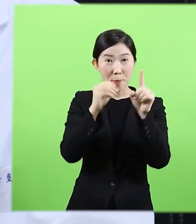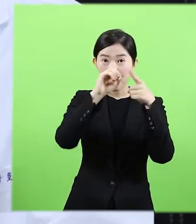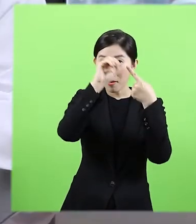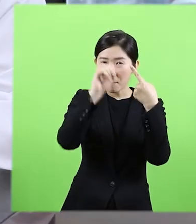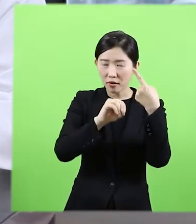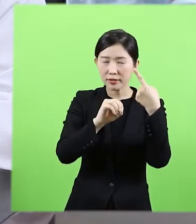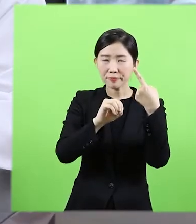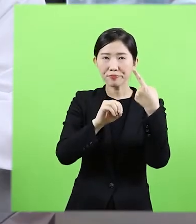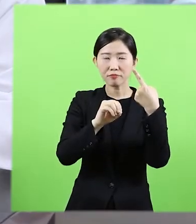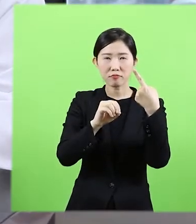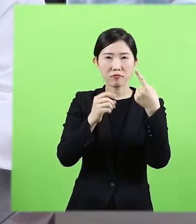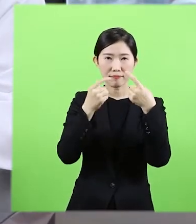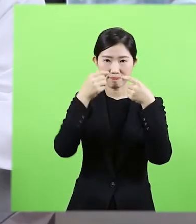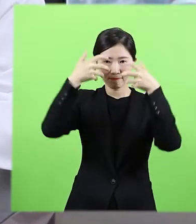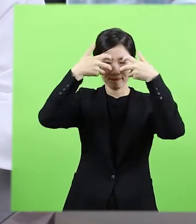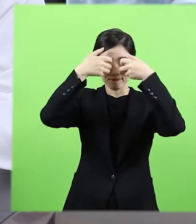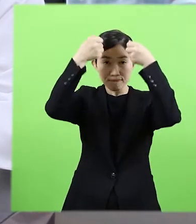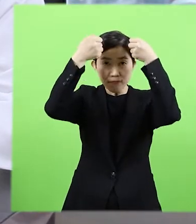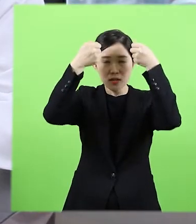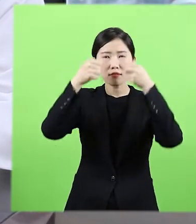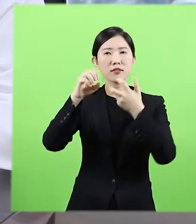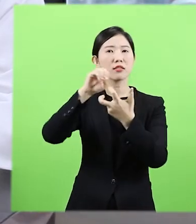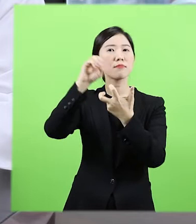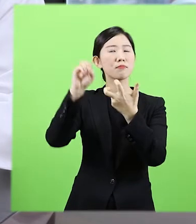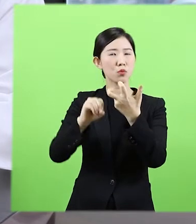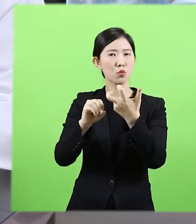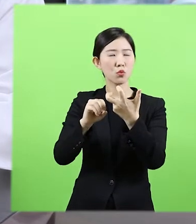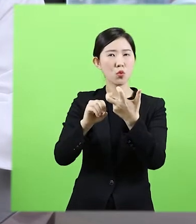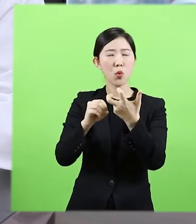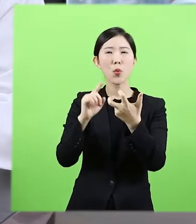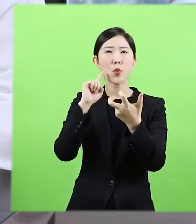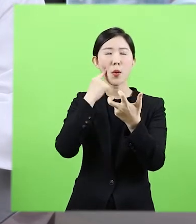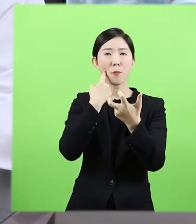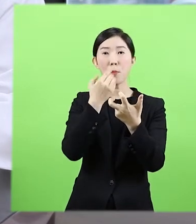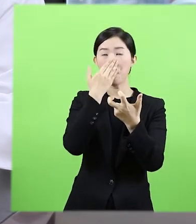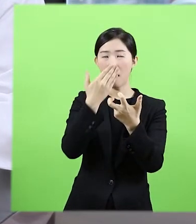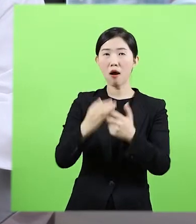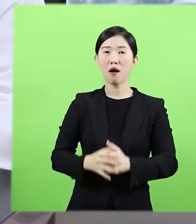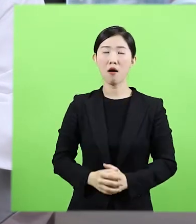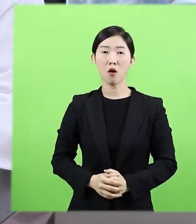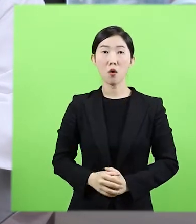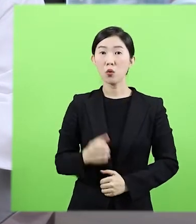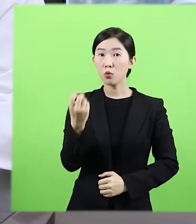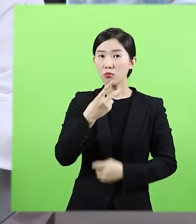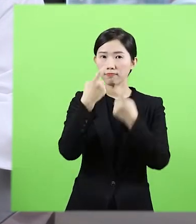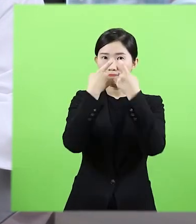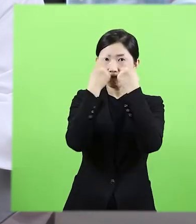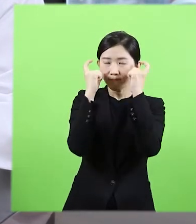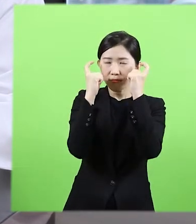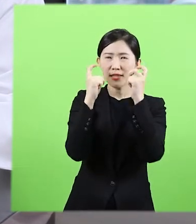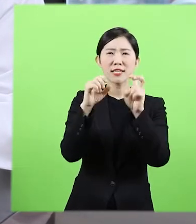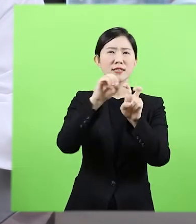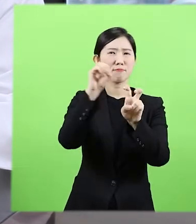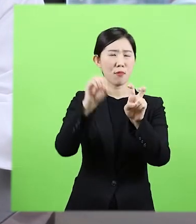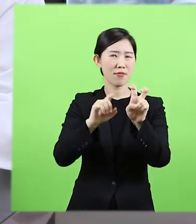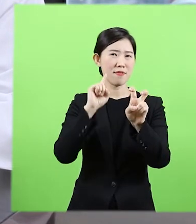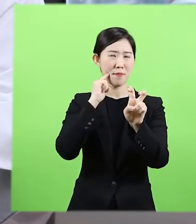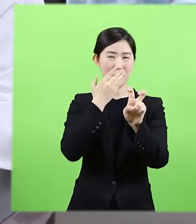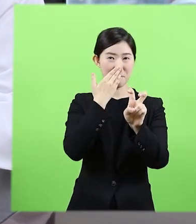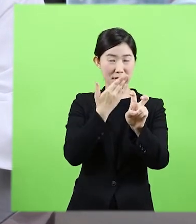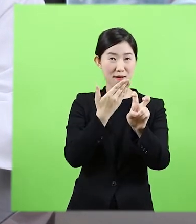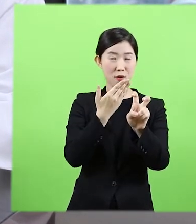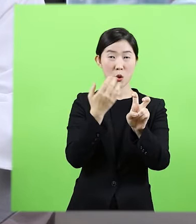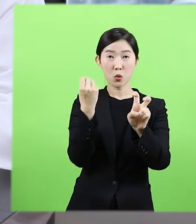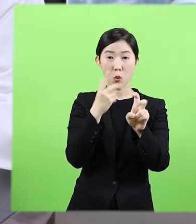할 때 상안검거상술로 약 70%를 고칠 수 있습니다. 쌍꺼풀로 한 20% 더 예뻐집니다.